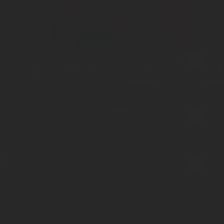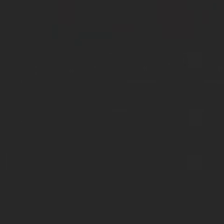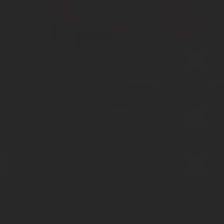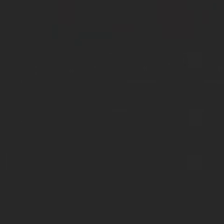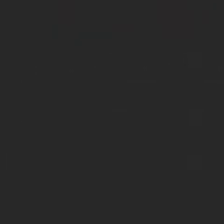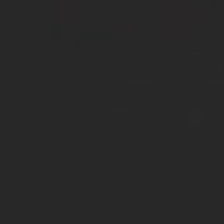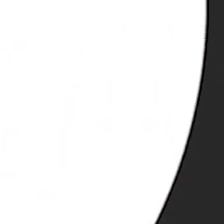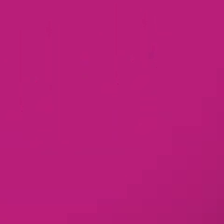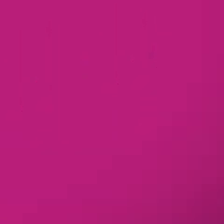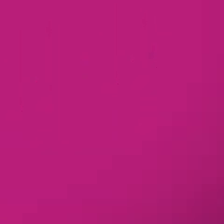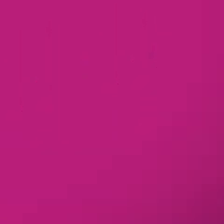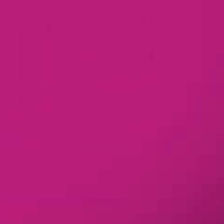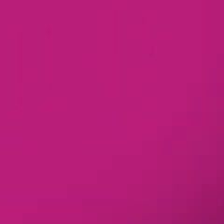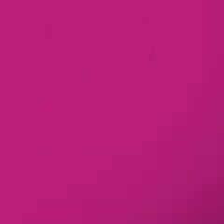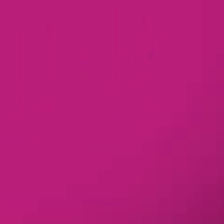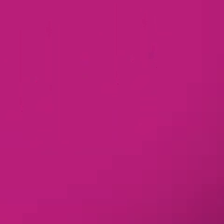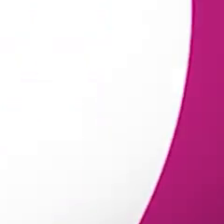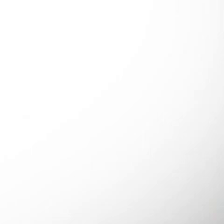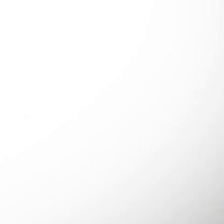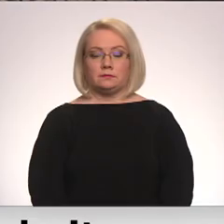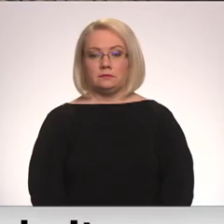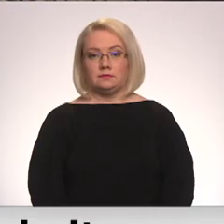Re, viss ēters ir te!